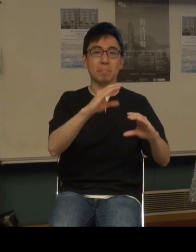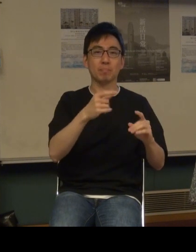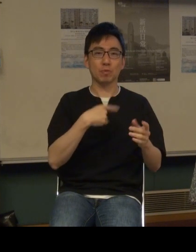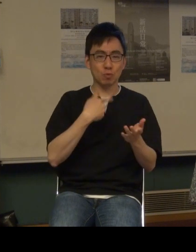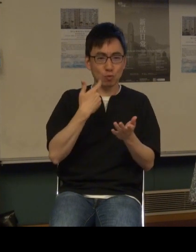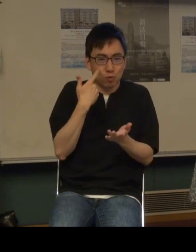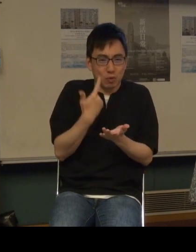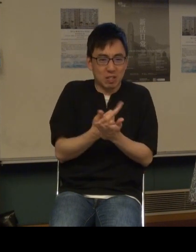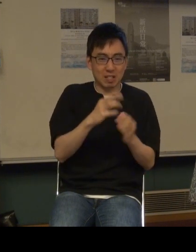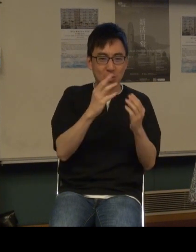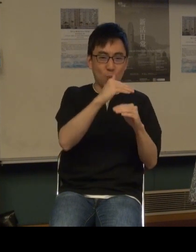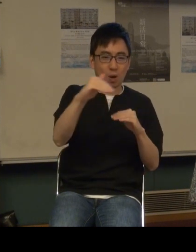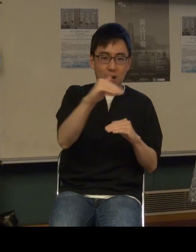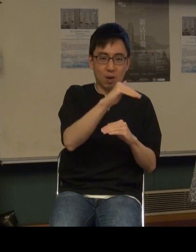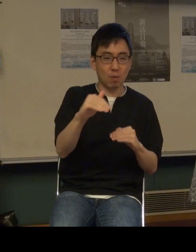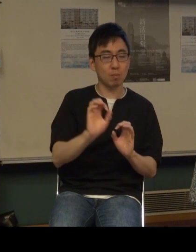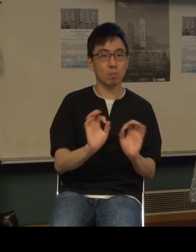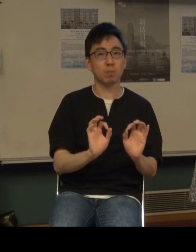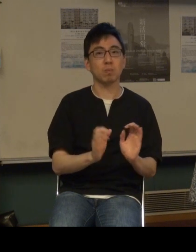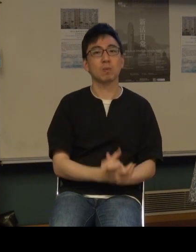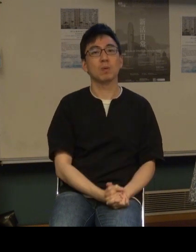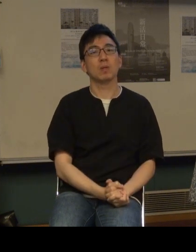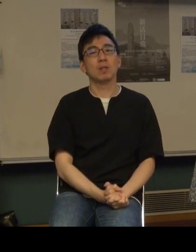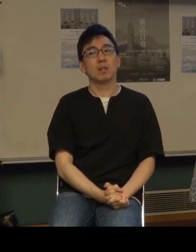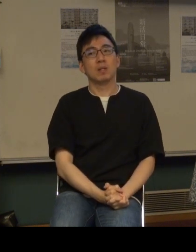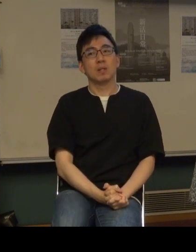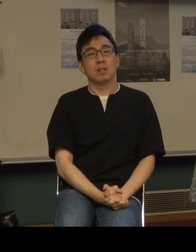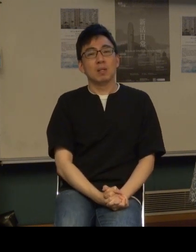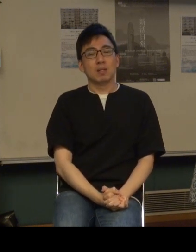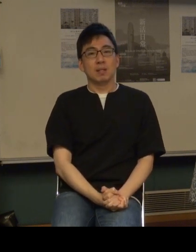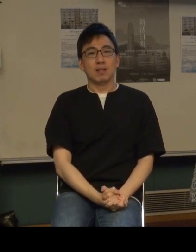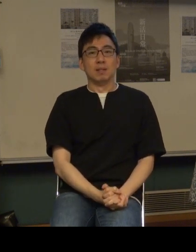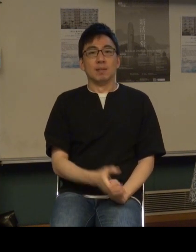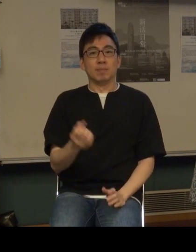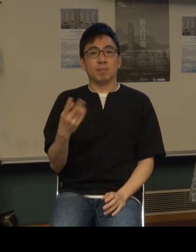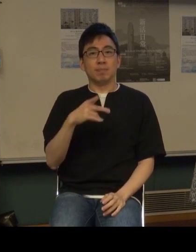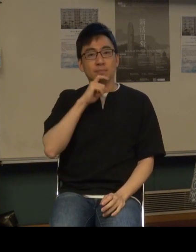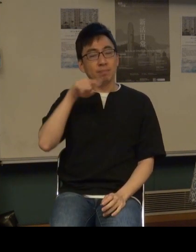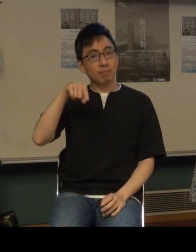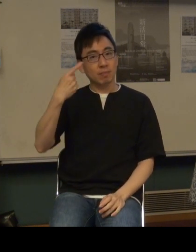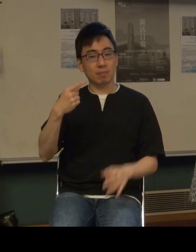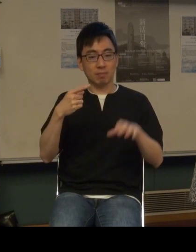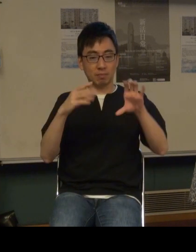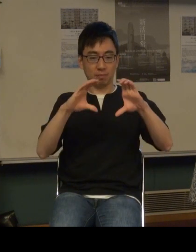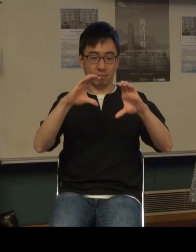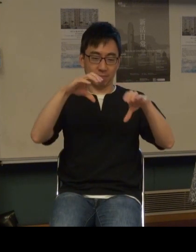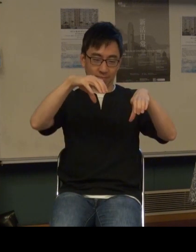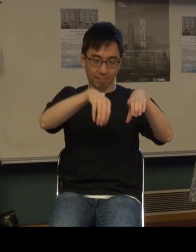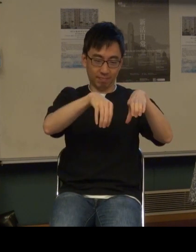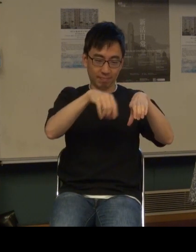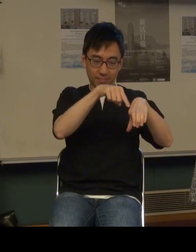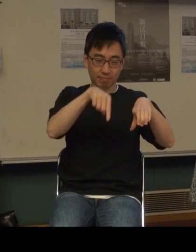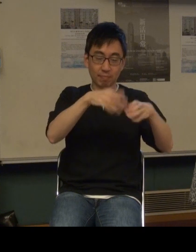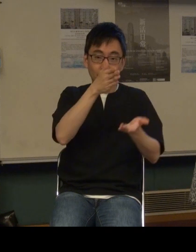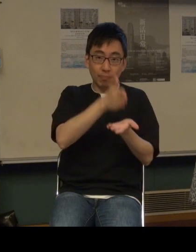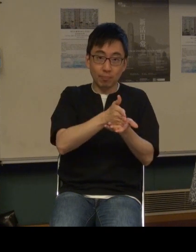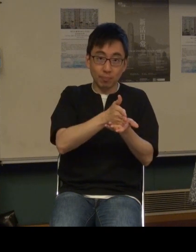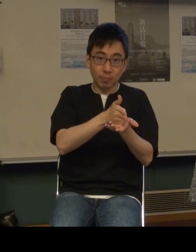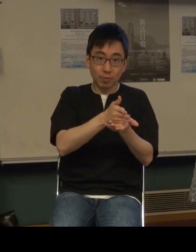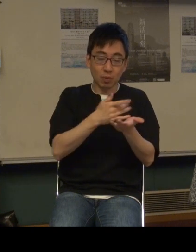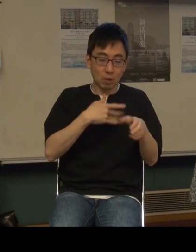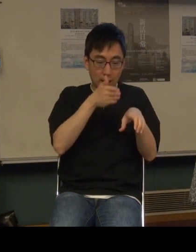嘅一個設計嚟嘅。另外呢我哋見到呢嗰個不對稱嘅設計呢，除咗喺嗰個立